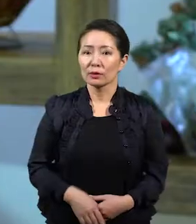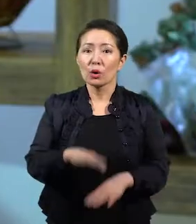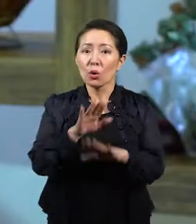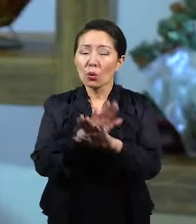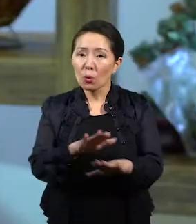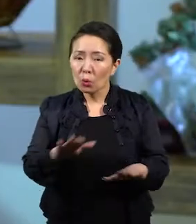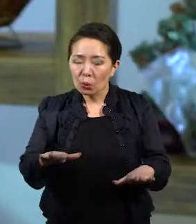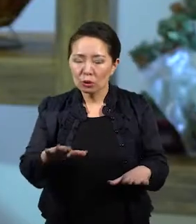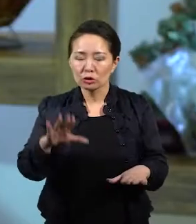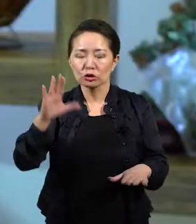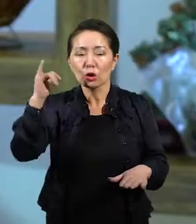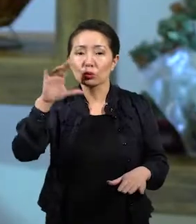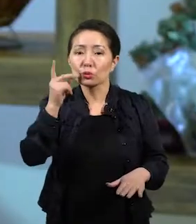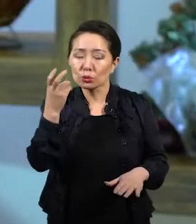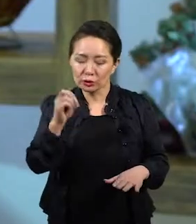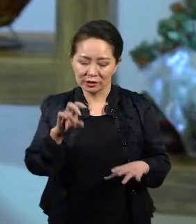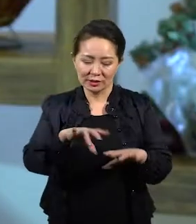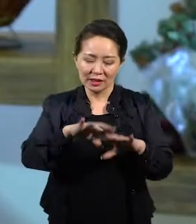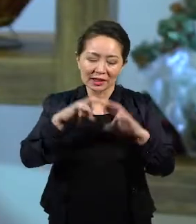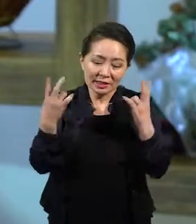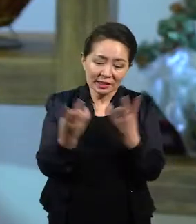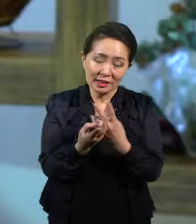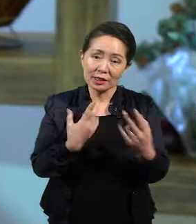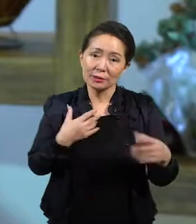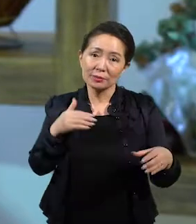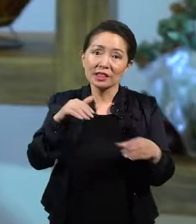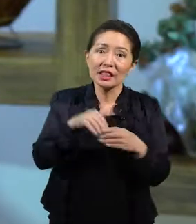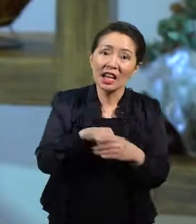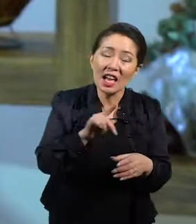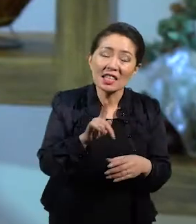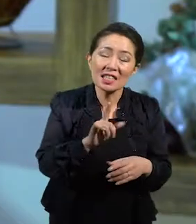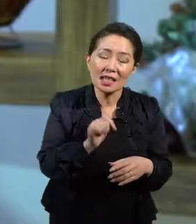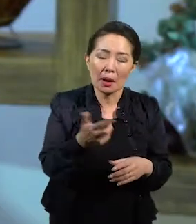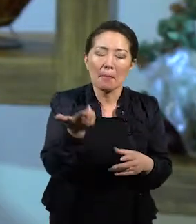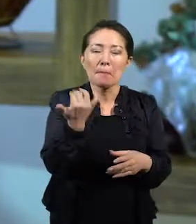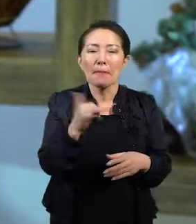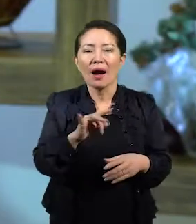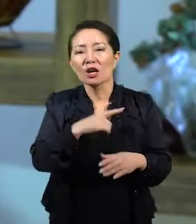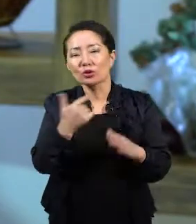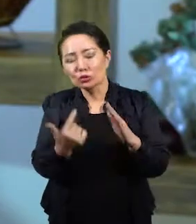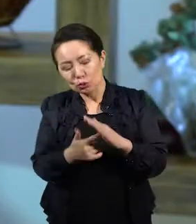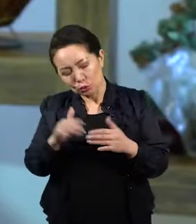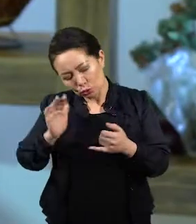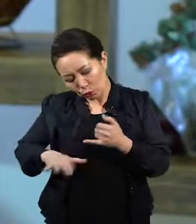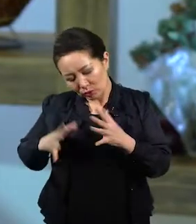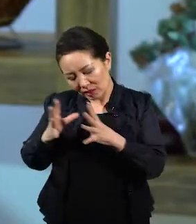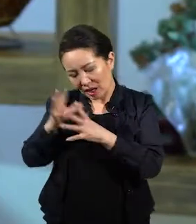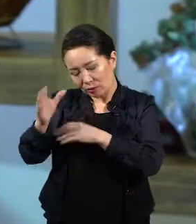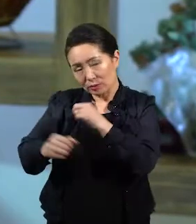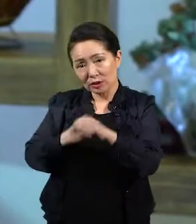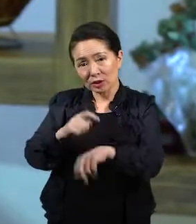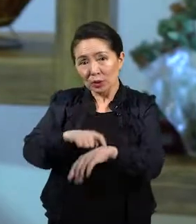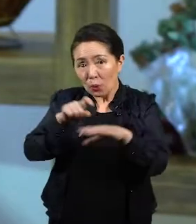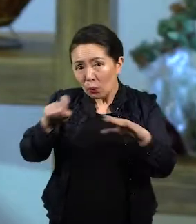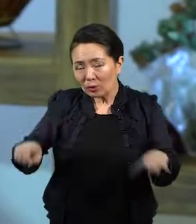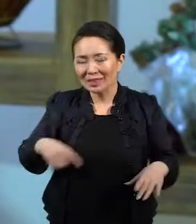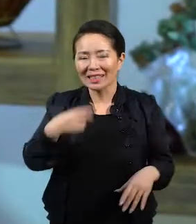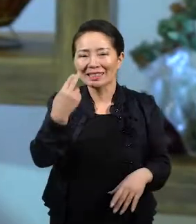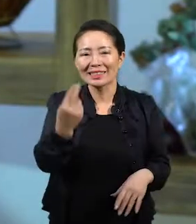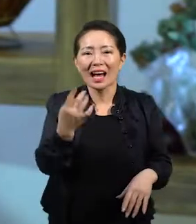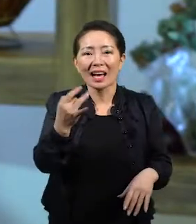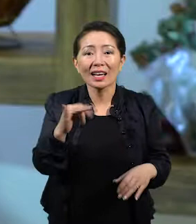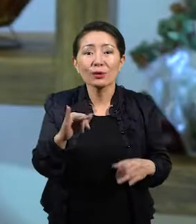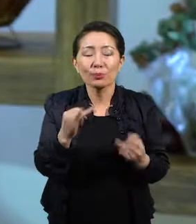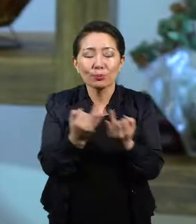Хүүхэд өсвөр үеийнхний нийгэм дэх эзлэх байр суурь сүүлийн 10 жил цахим орчинд ч гэсэндээ маш